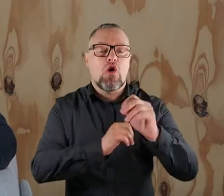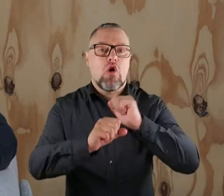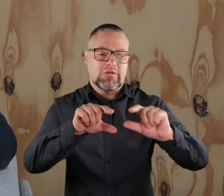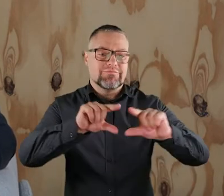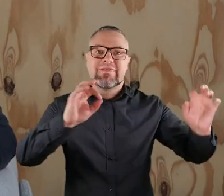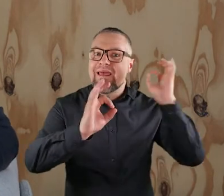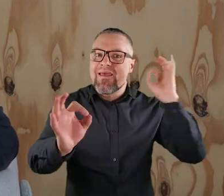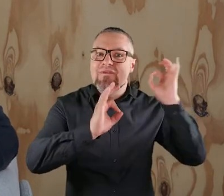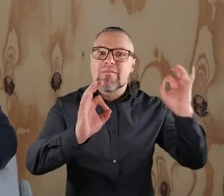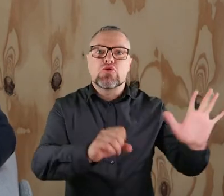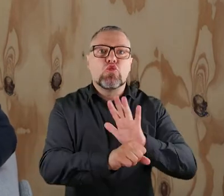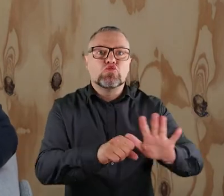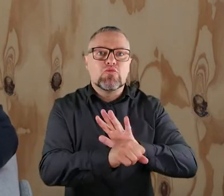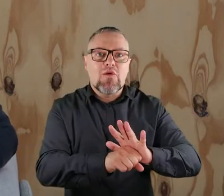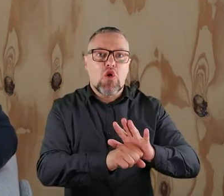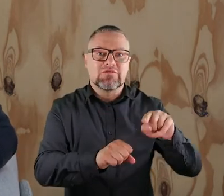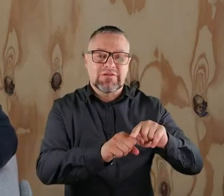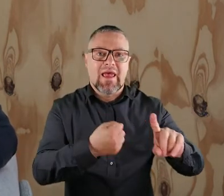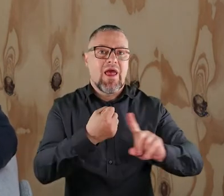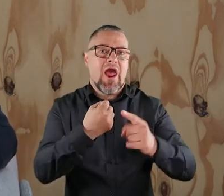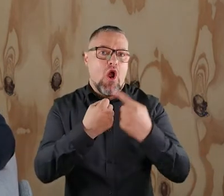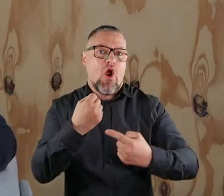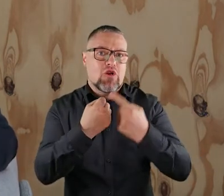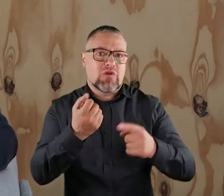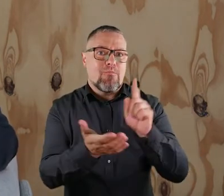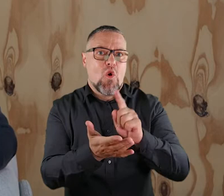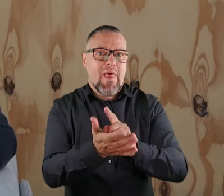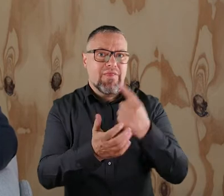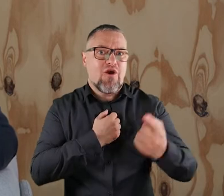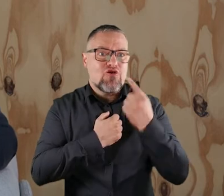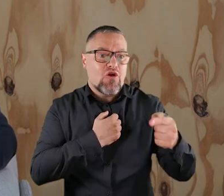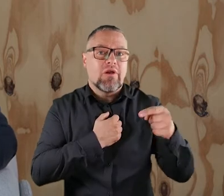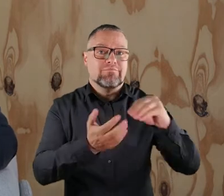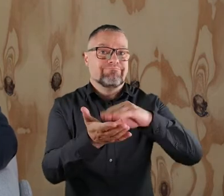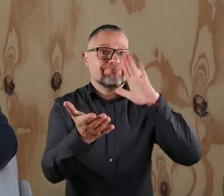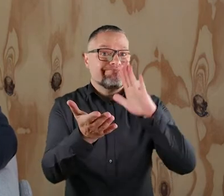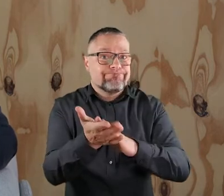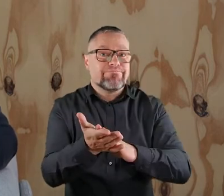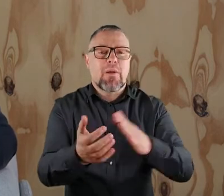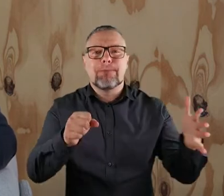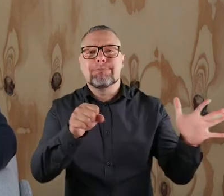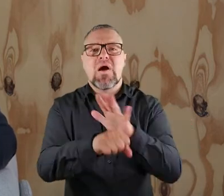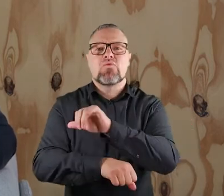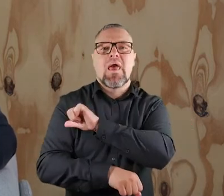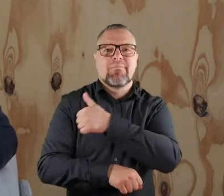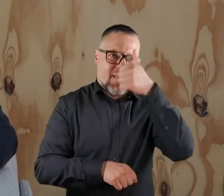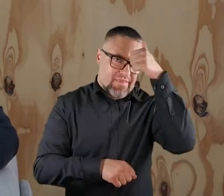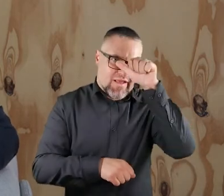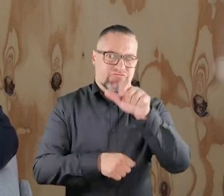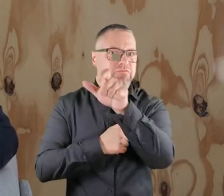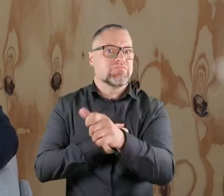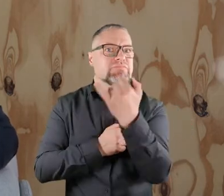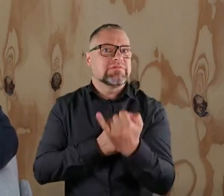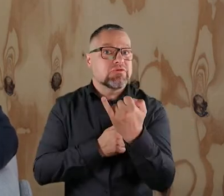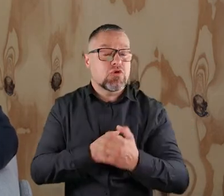się w sekcji informacje uzupełniające w tym zeznaniu podatkowym, abyście wpisali Państwo pełne imię i